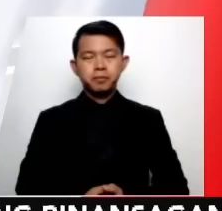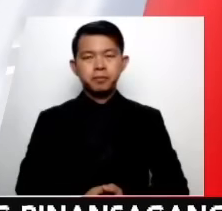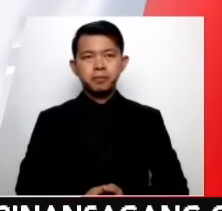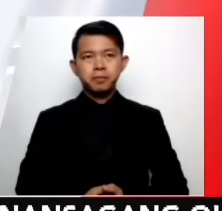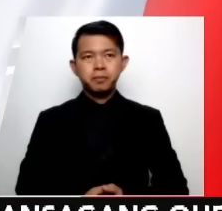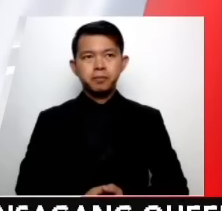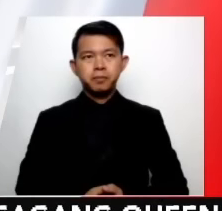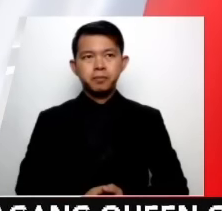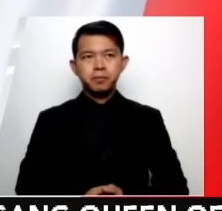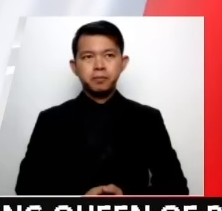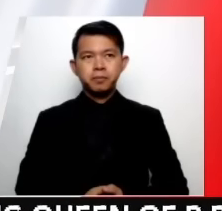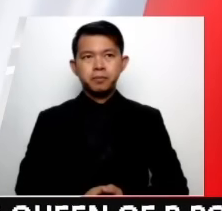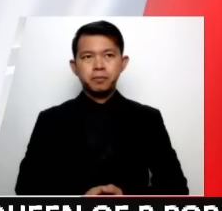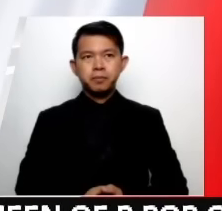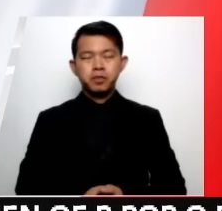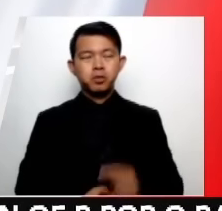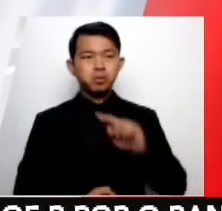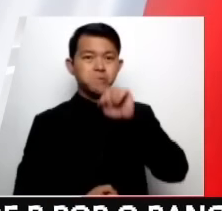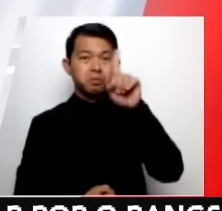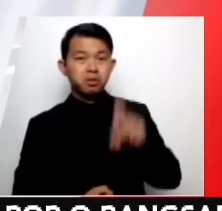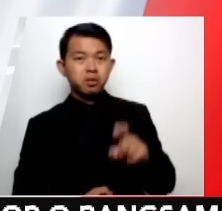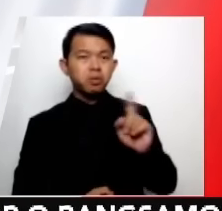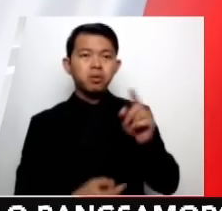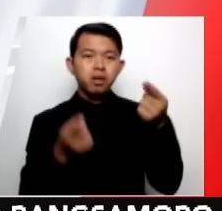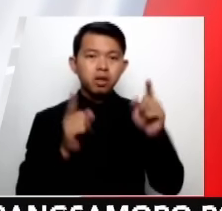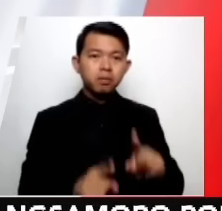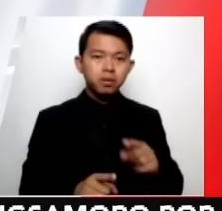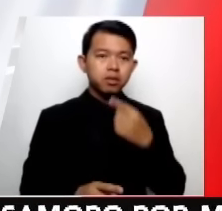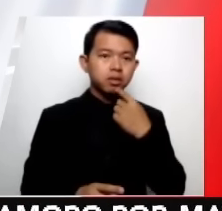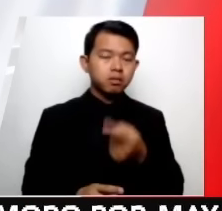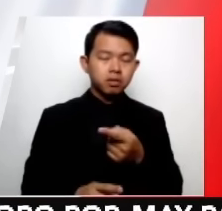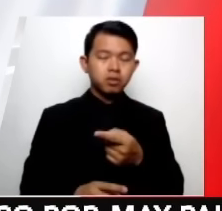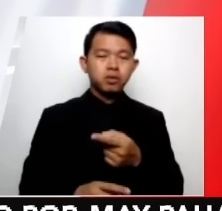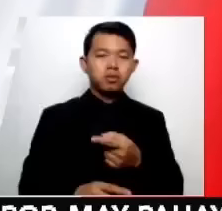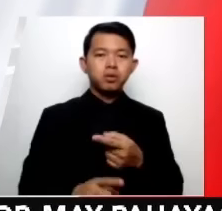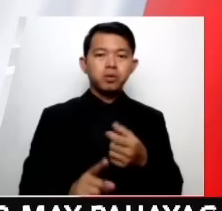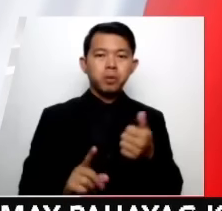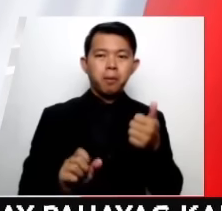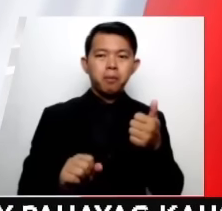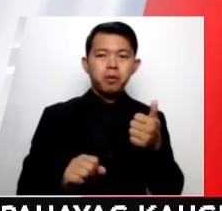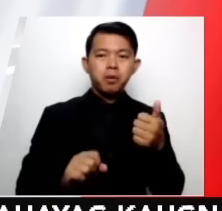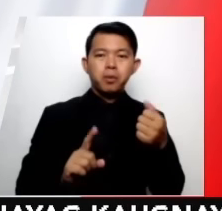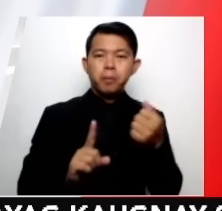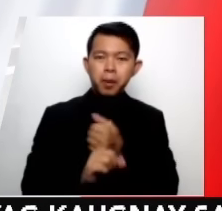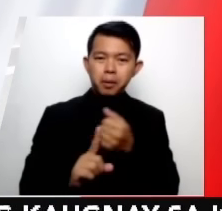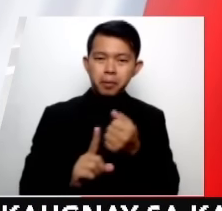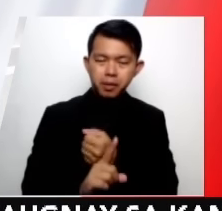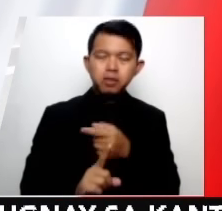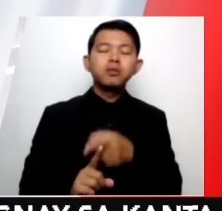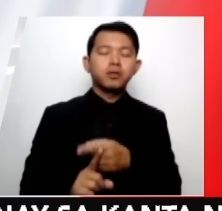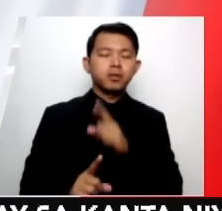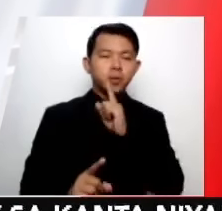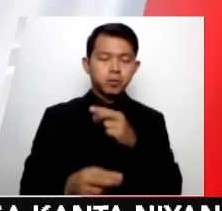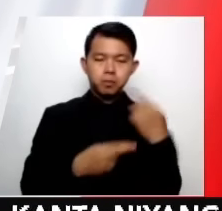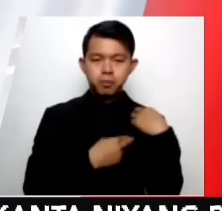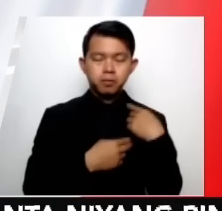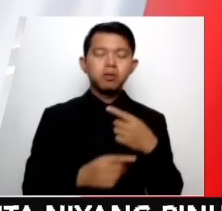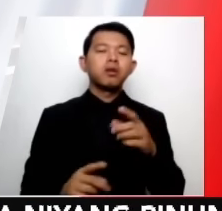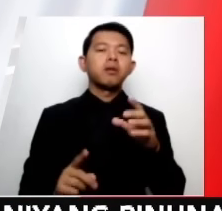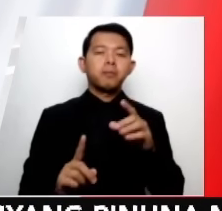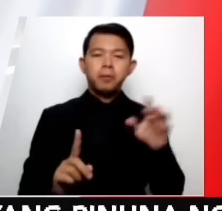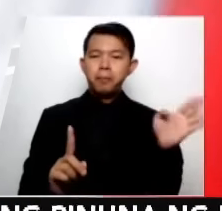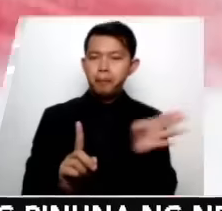po niya sa akin ay, siya daw po may gawa ng pasa, pinalo daw niya. Kung yan ay pinalo, hindi yung ganon. Yung